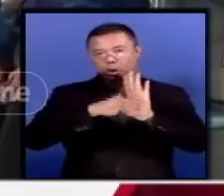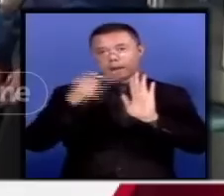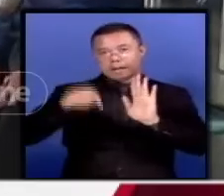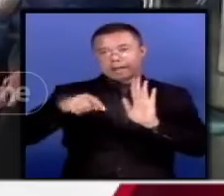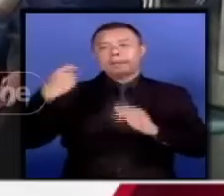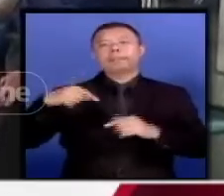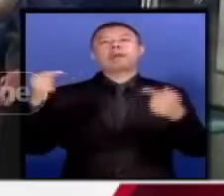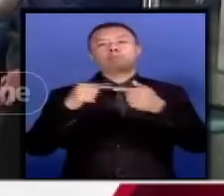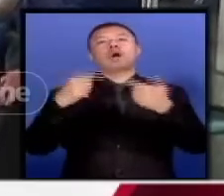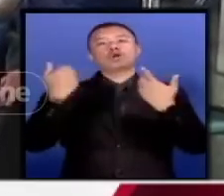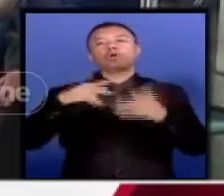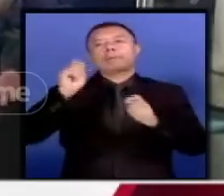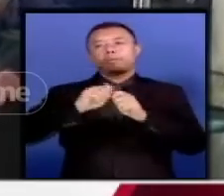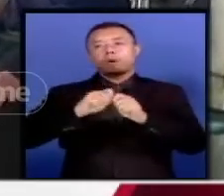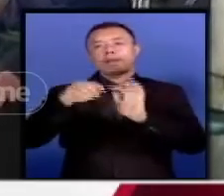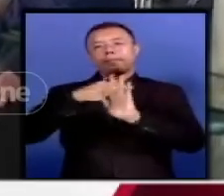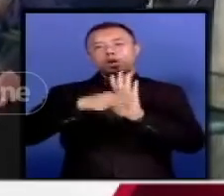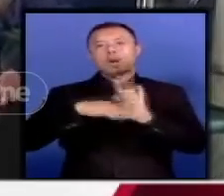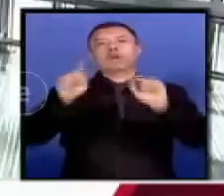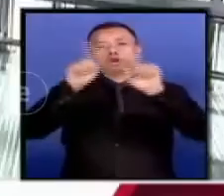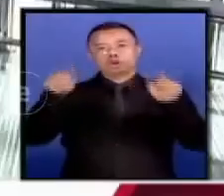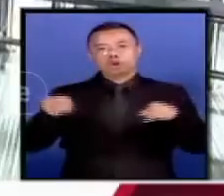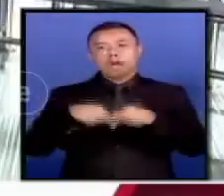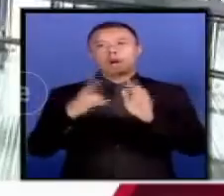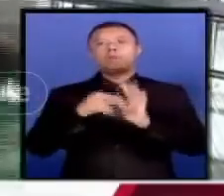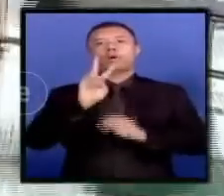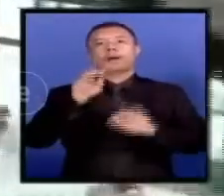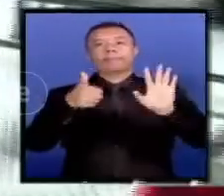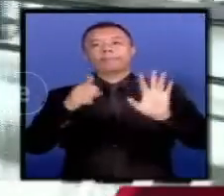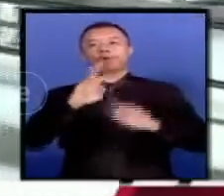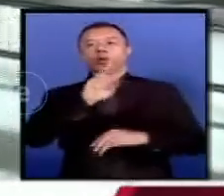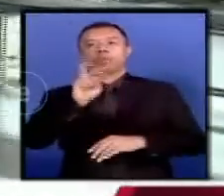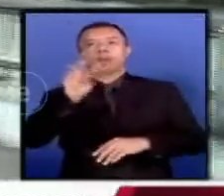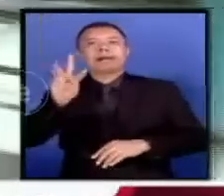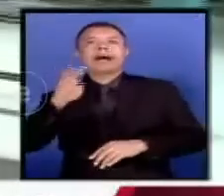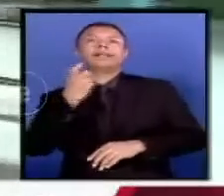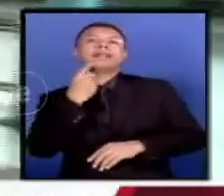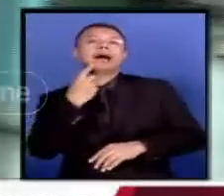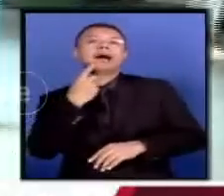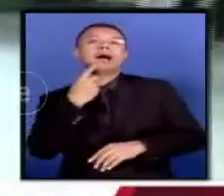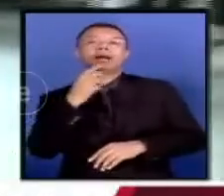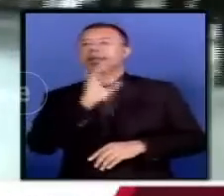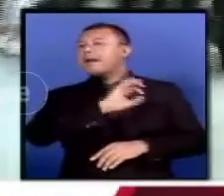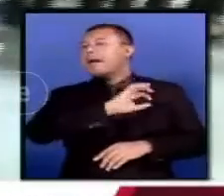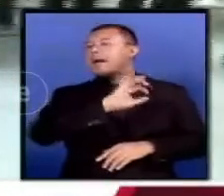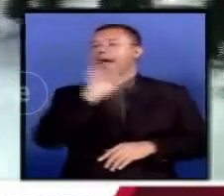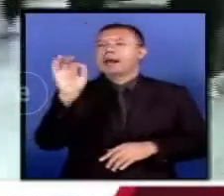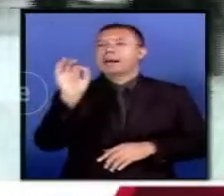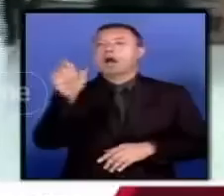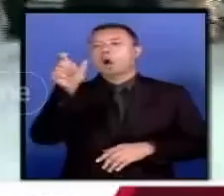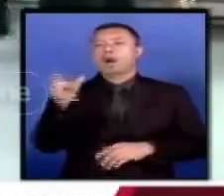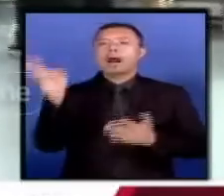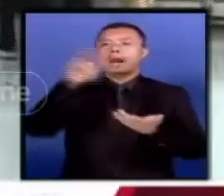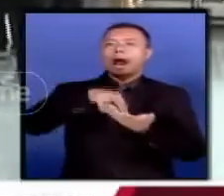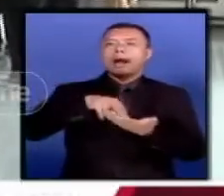Perhubungan juga resmi mengeluarkan surat edaran nomor 26 tahun 2023 tentang tidak lagi penumpang ini wajib